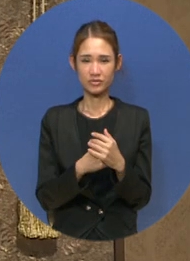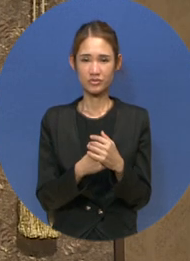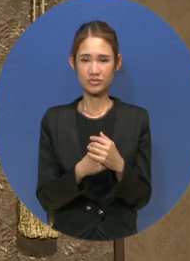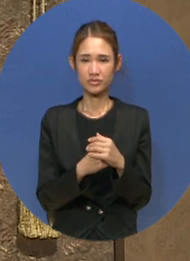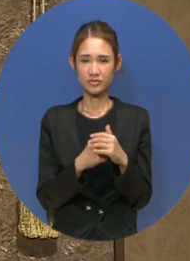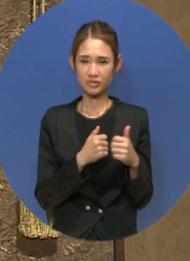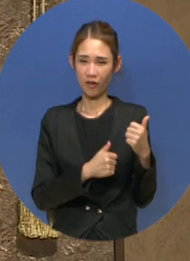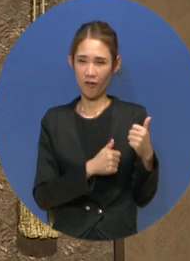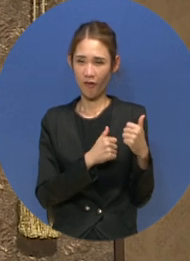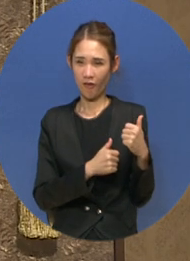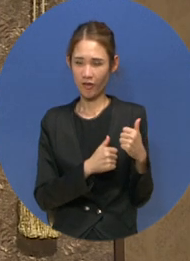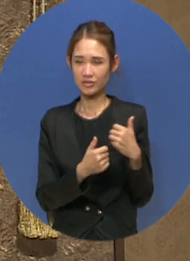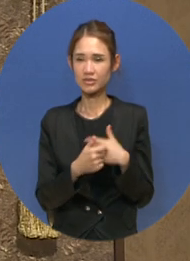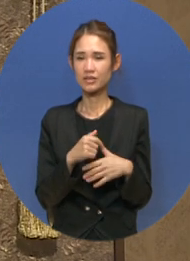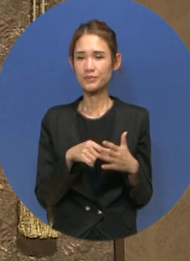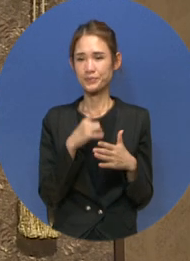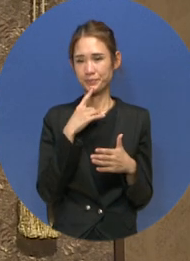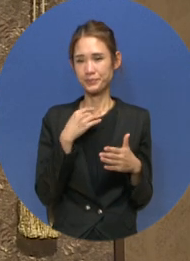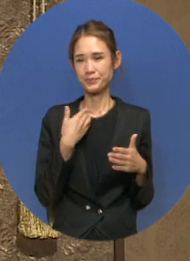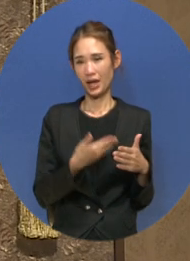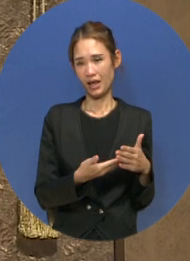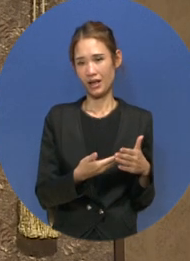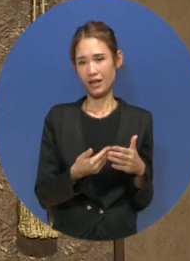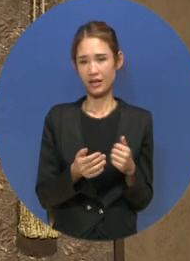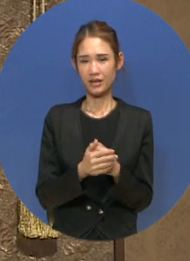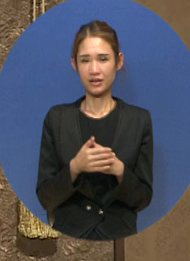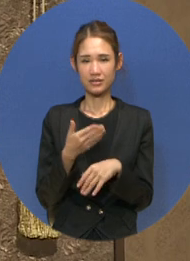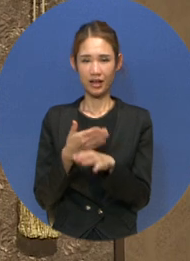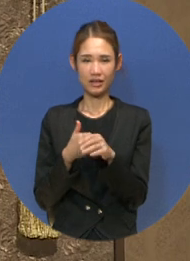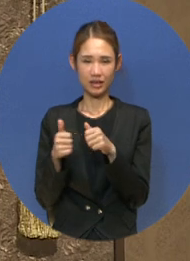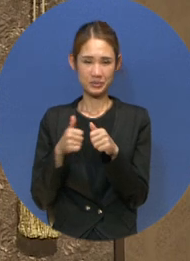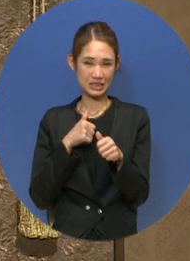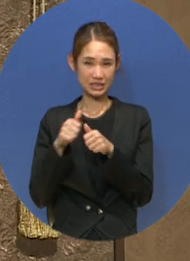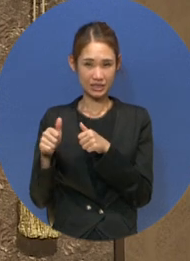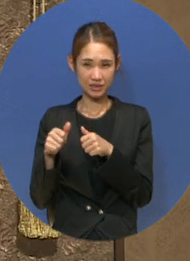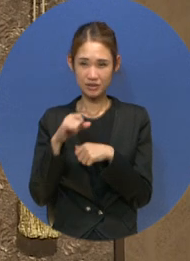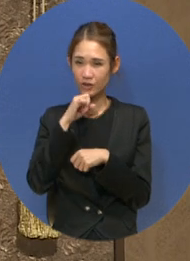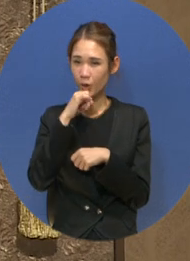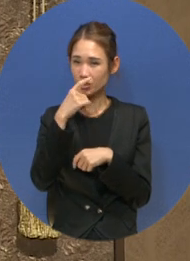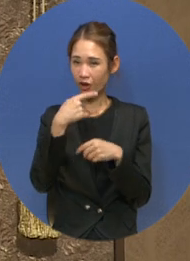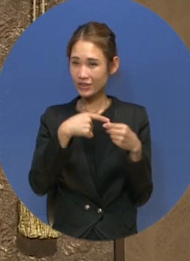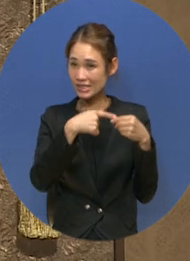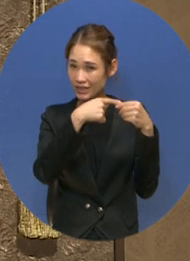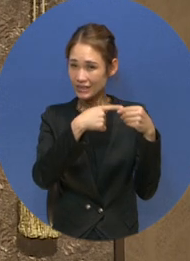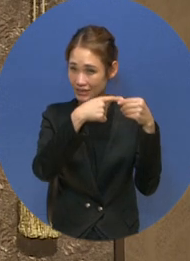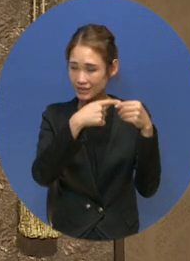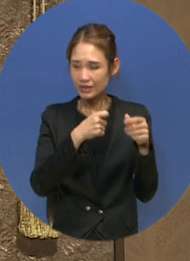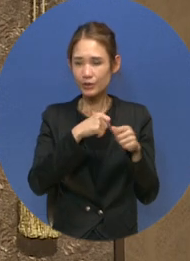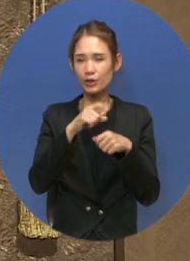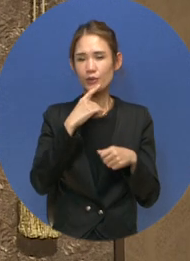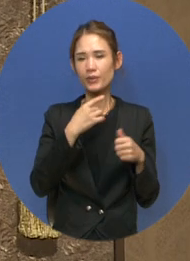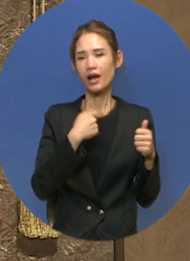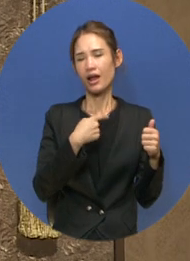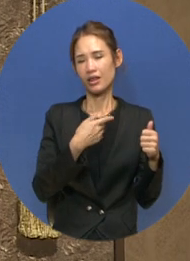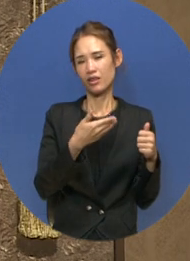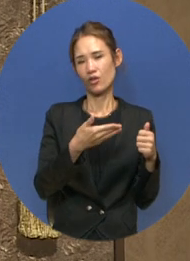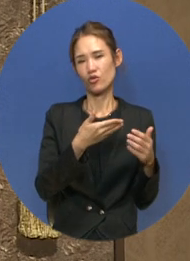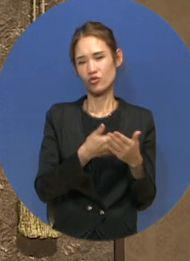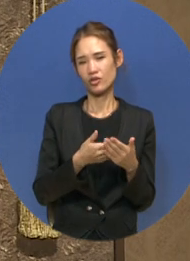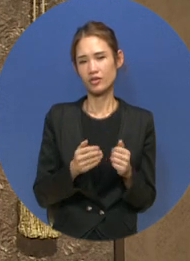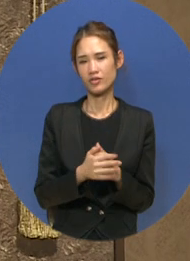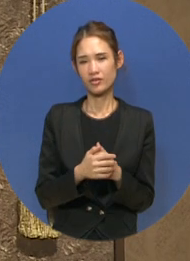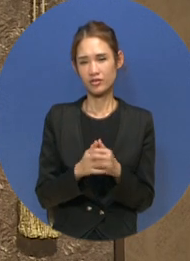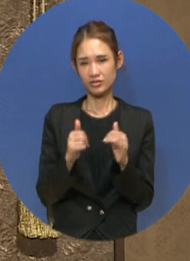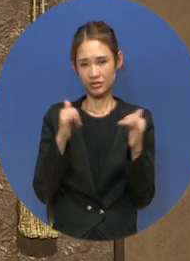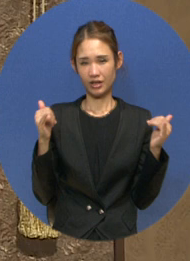아이들에게 경쟁 심리만 가르치거든요. 그러니까 예. 남을 이기는 법, 성적에서 1등하는 법만 가르쳤단 말이에요. 그